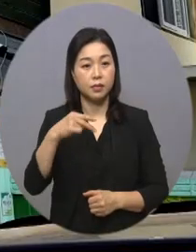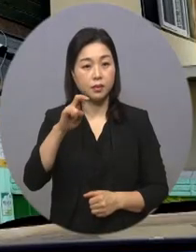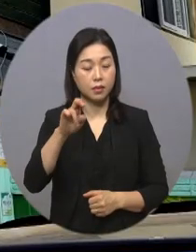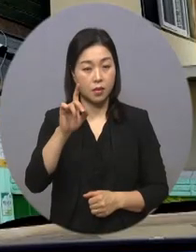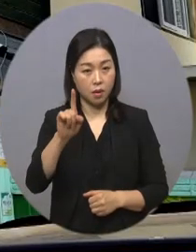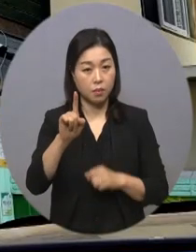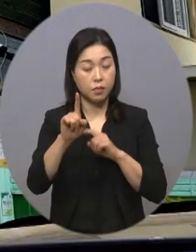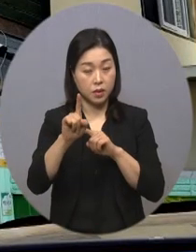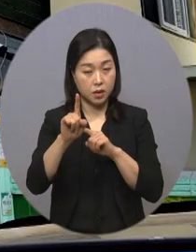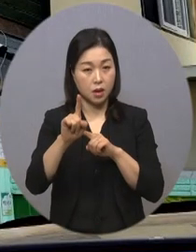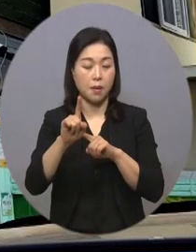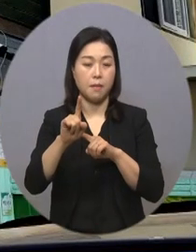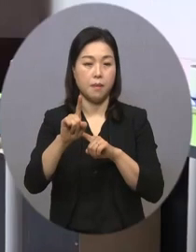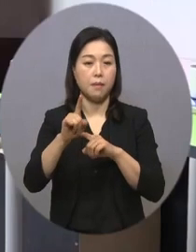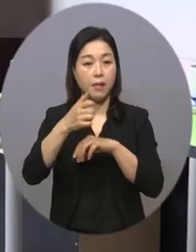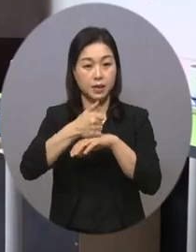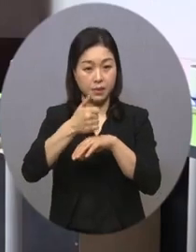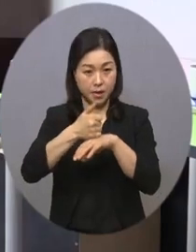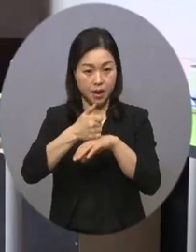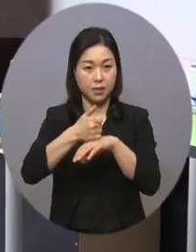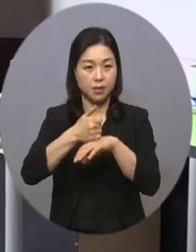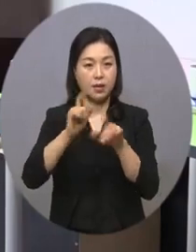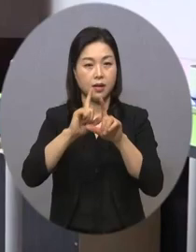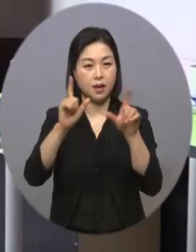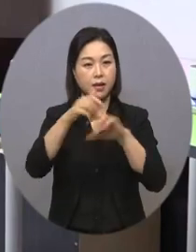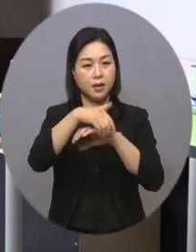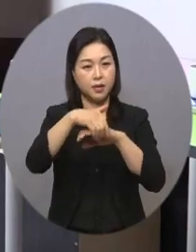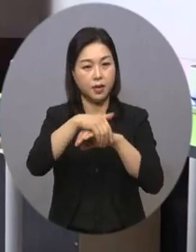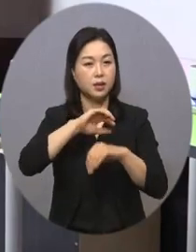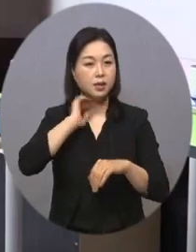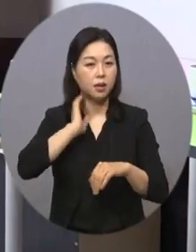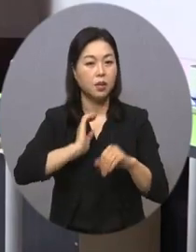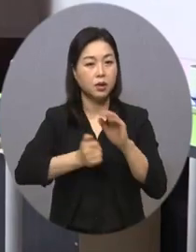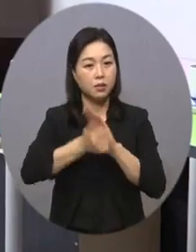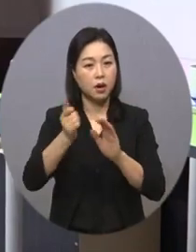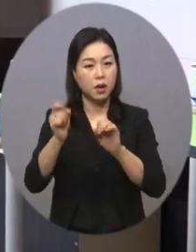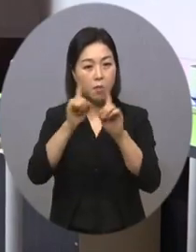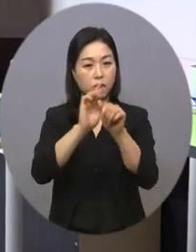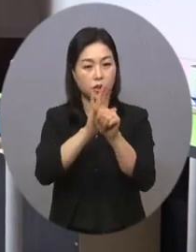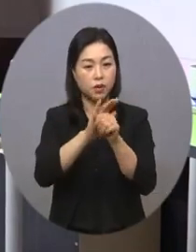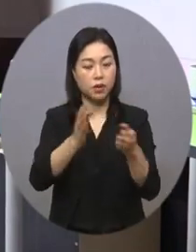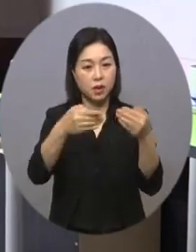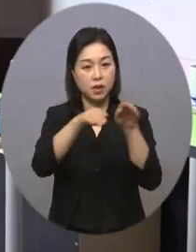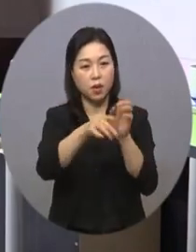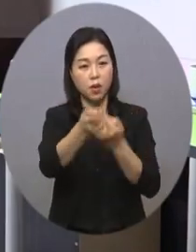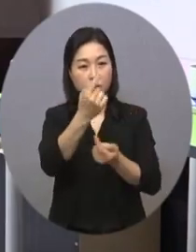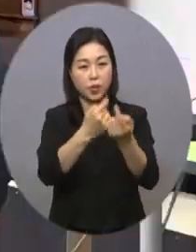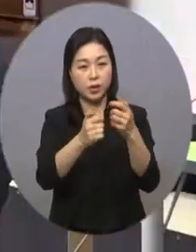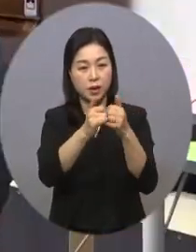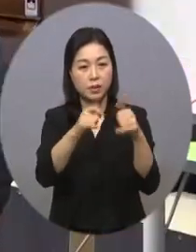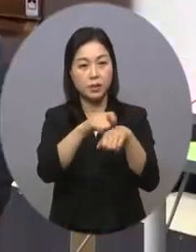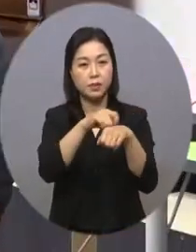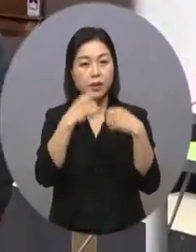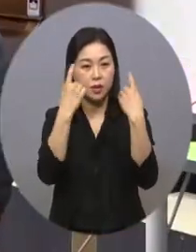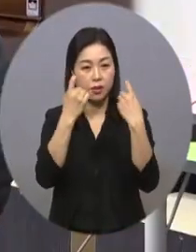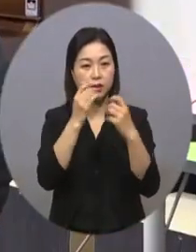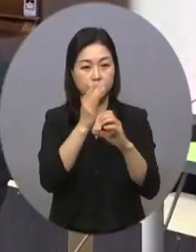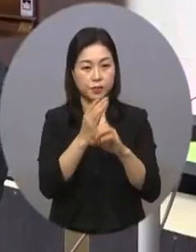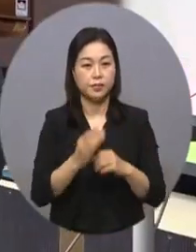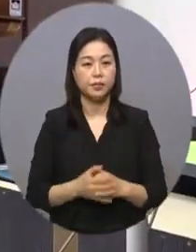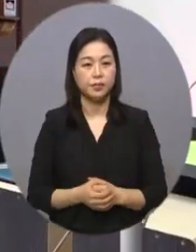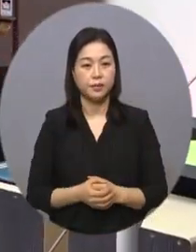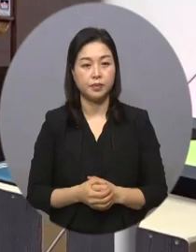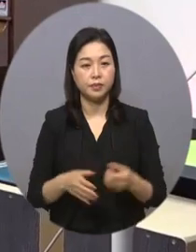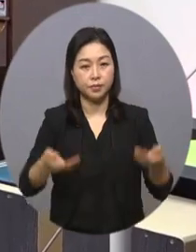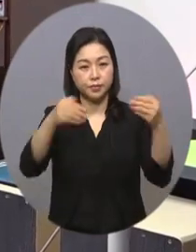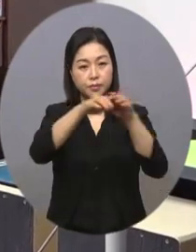2021년 마무리를 위한 기획. 의정부 희망회복지원센터 이용인들은 특별한 여행을 합니다.